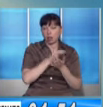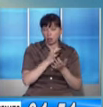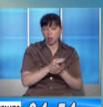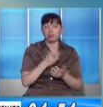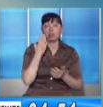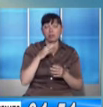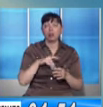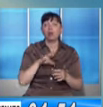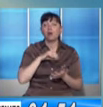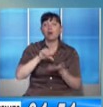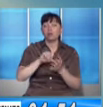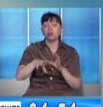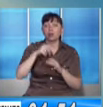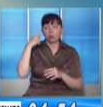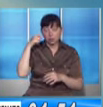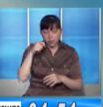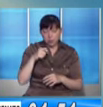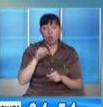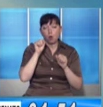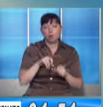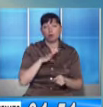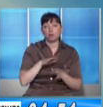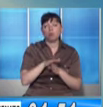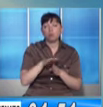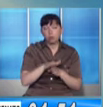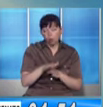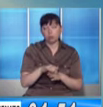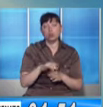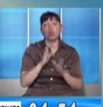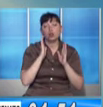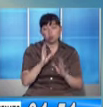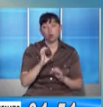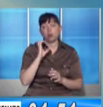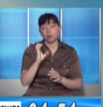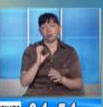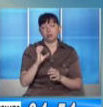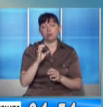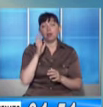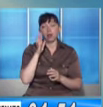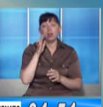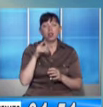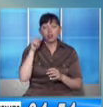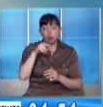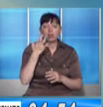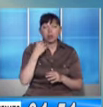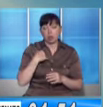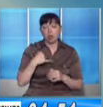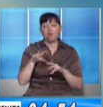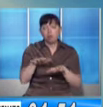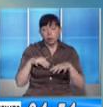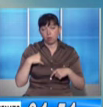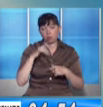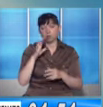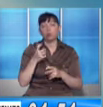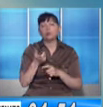campania prezidențială pot fi realizate, ținând cont de faptul că suntem un stat parlamentar, doar în momentul în care există o majoritate